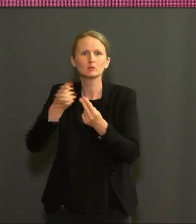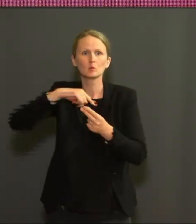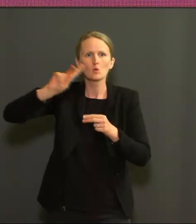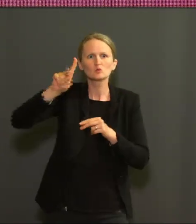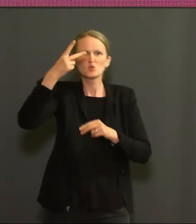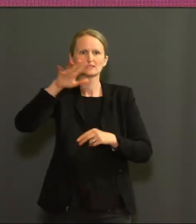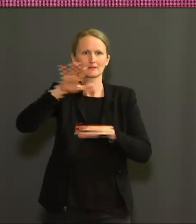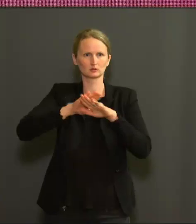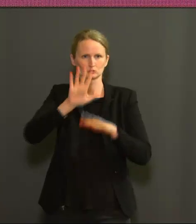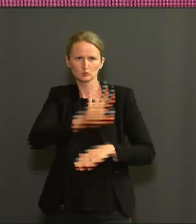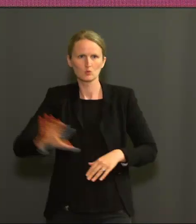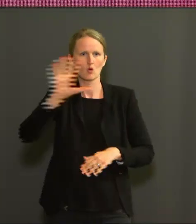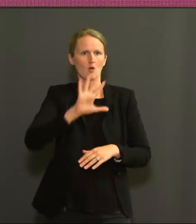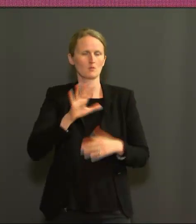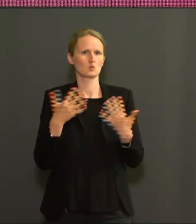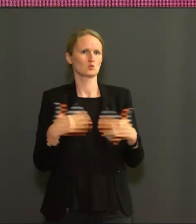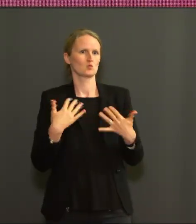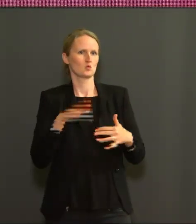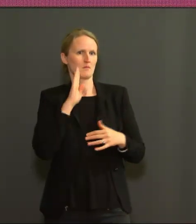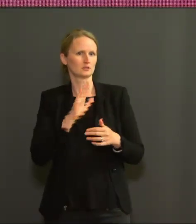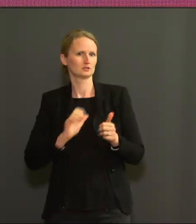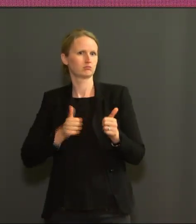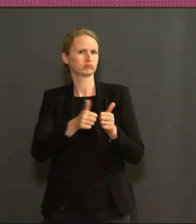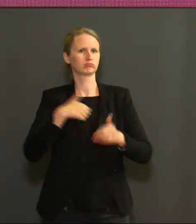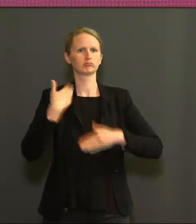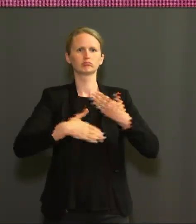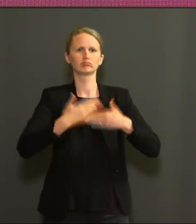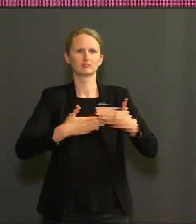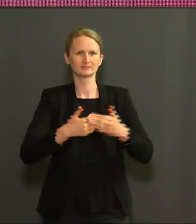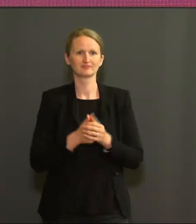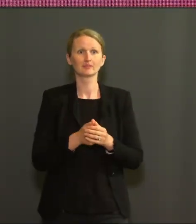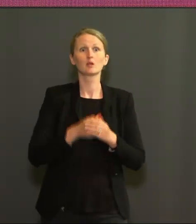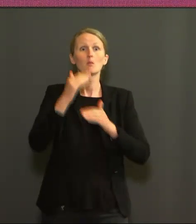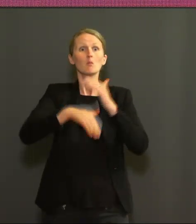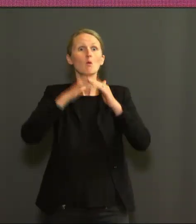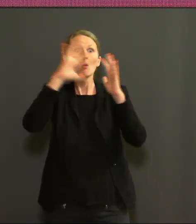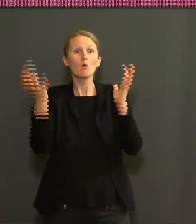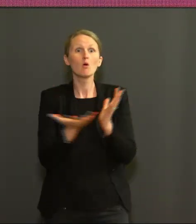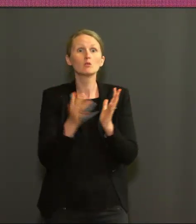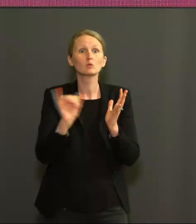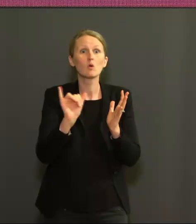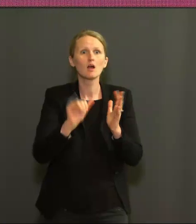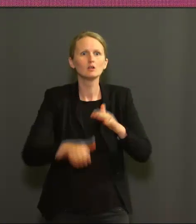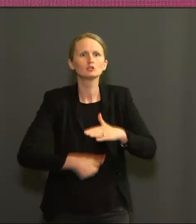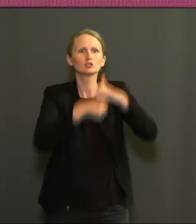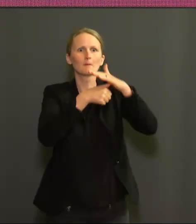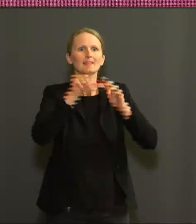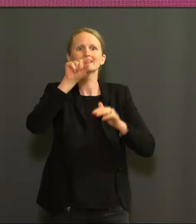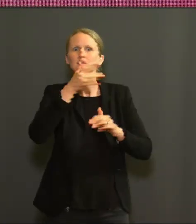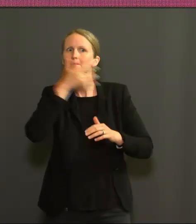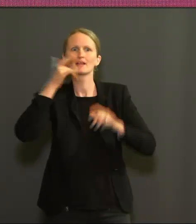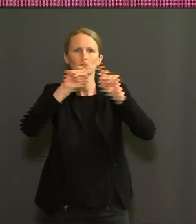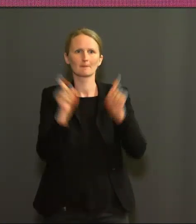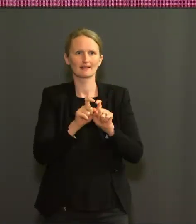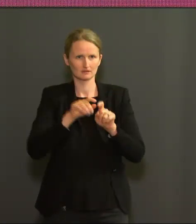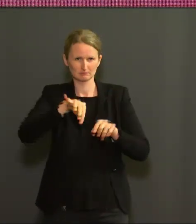mondial, cette fois, notre pays a intégré le top 10 des pays où la couverture vaccinale est la plus